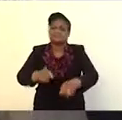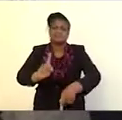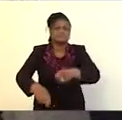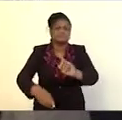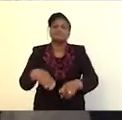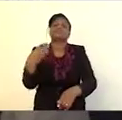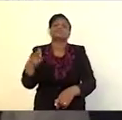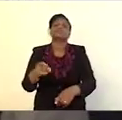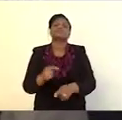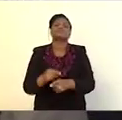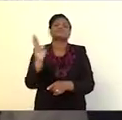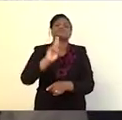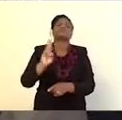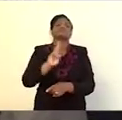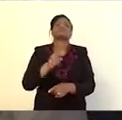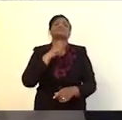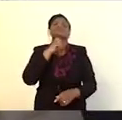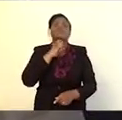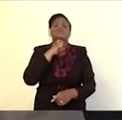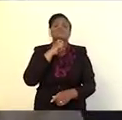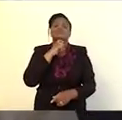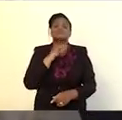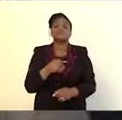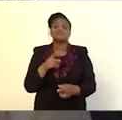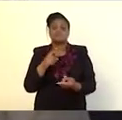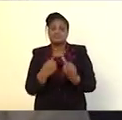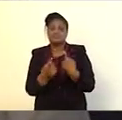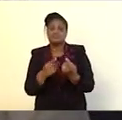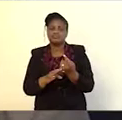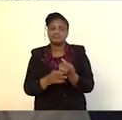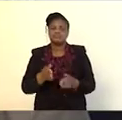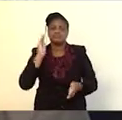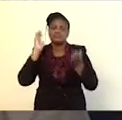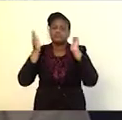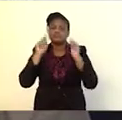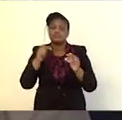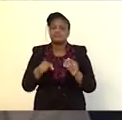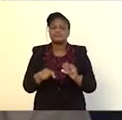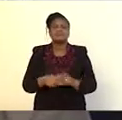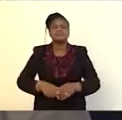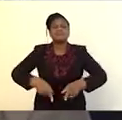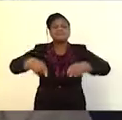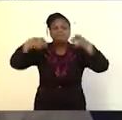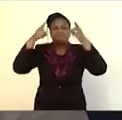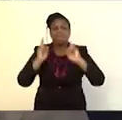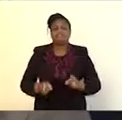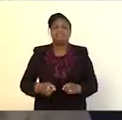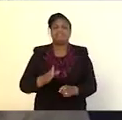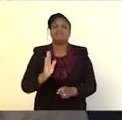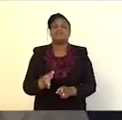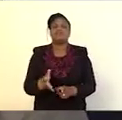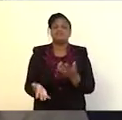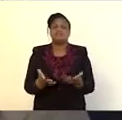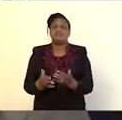nani. Toenda panyaya yataurwa yekunzi mabhazi amazuva ano ari kuti mhanyei. Hapana here zvingaitwe